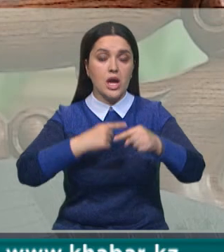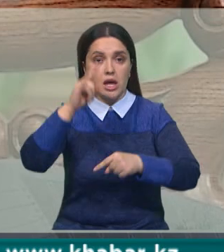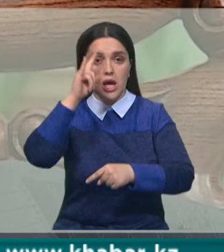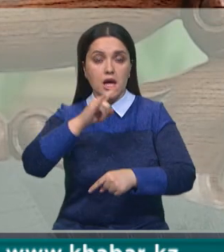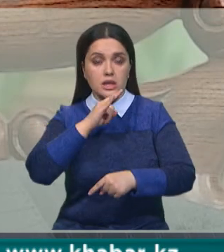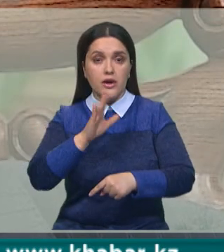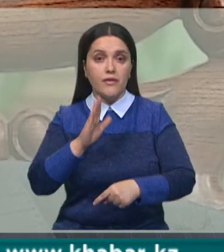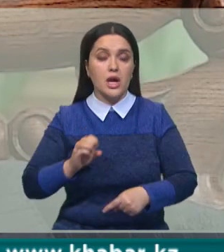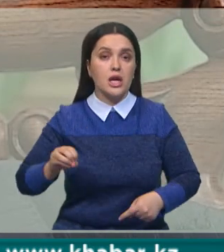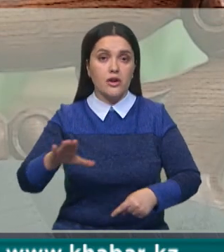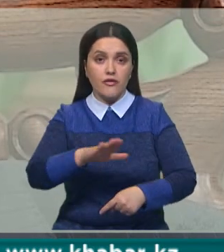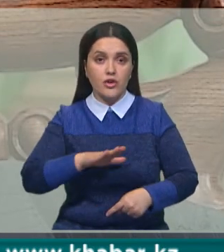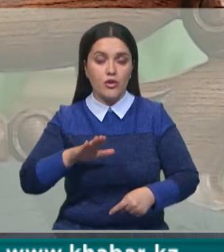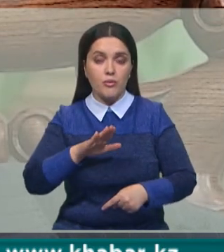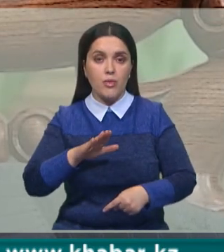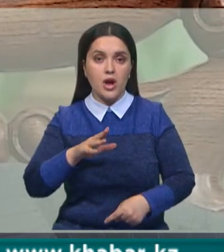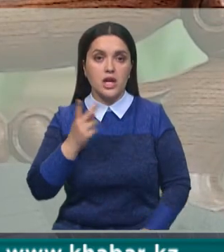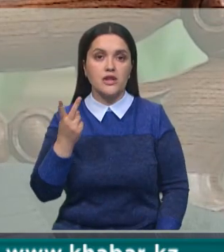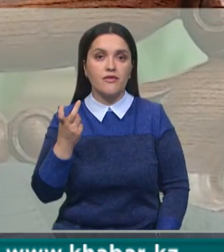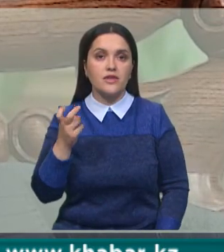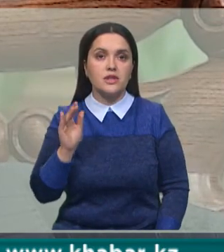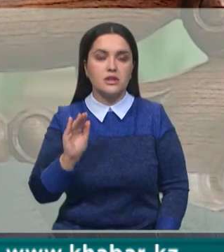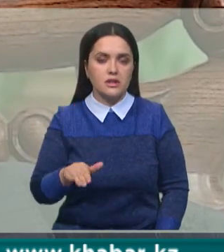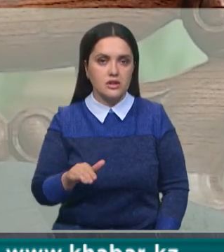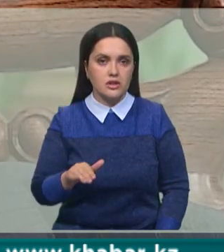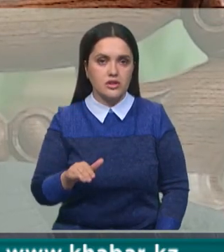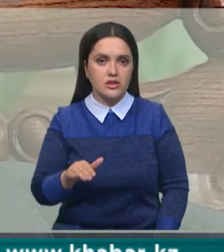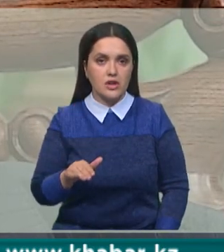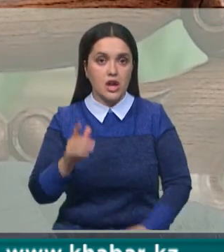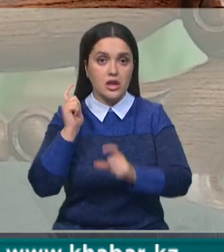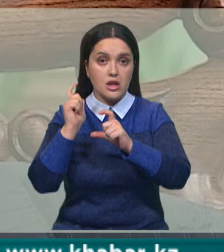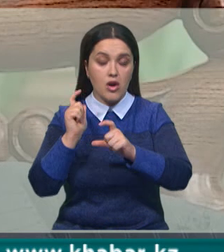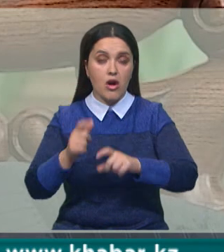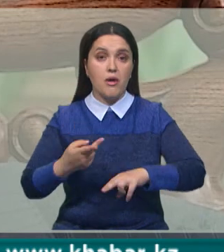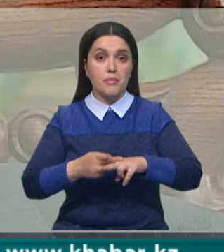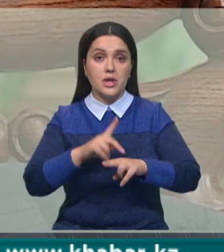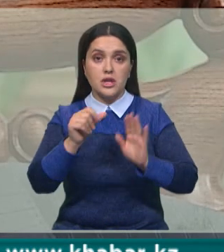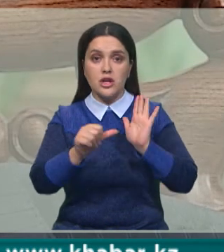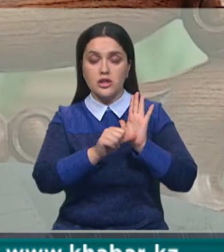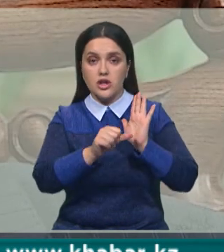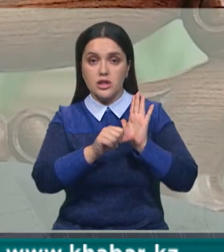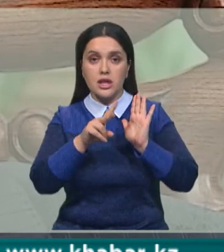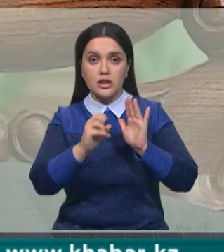контейнеров составило 200 тысяч контейнеров. То есть за 6 лет